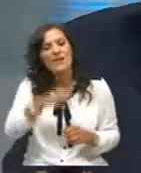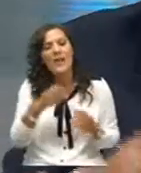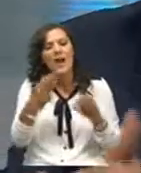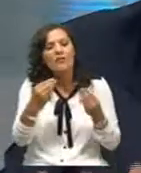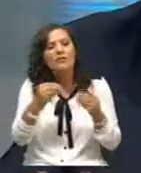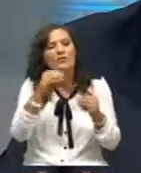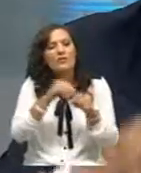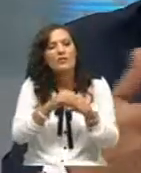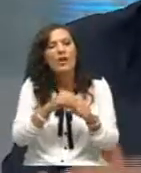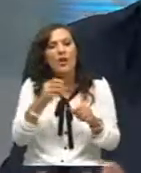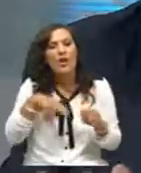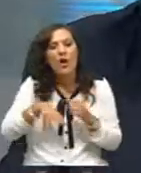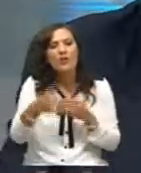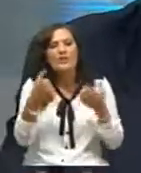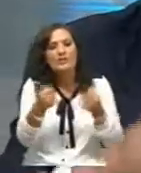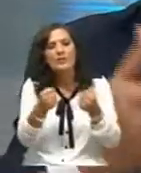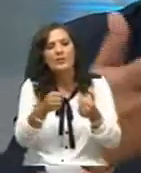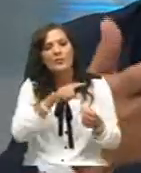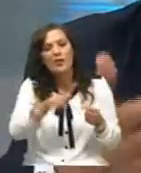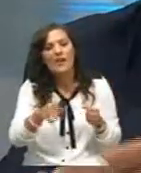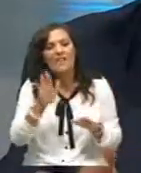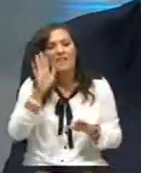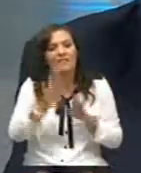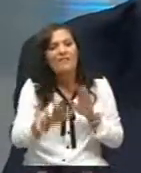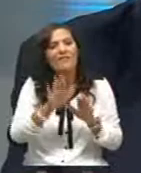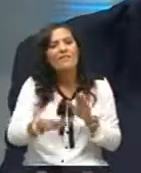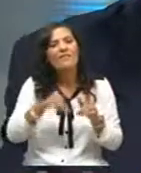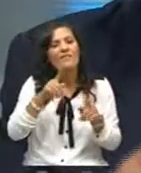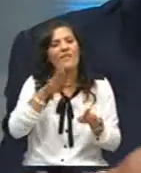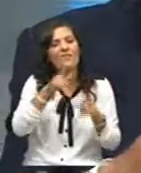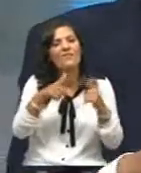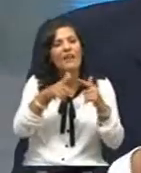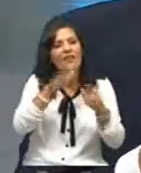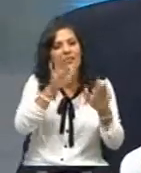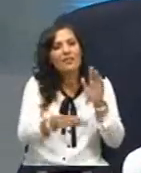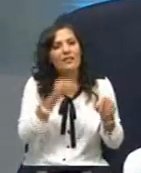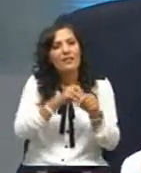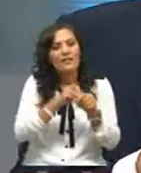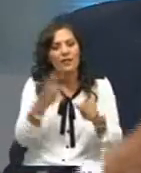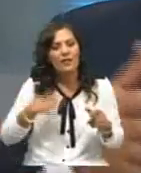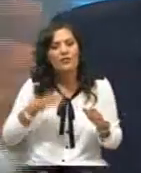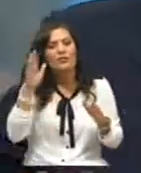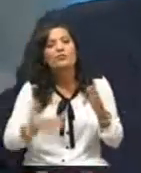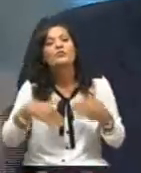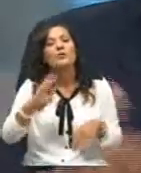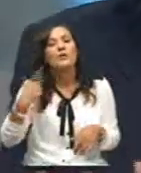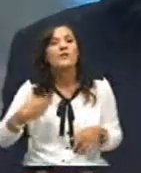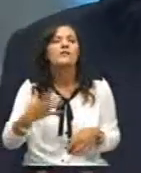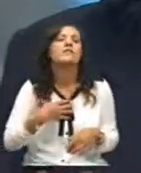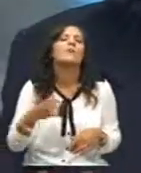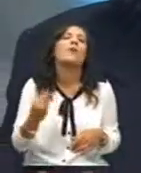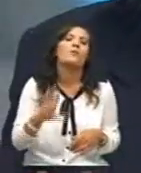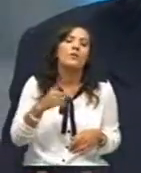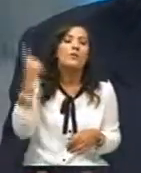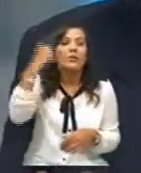Yitirmeden yoldaki tutulmayı artıran fren mesafesini düşürmeyen özelliklere sahip olması dolayısıyla